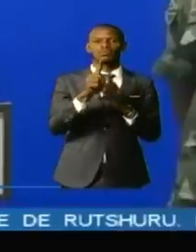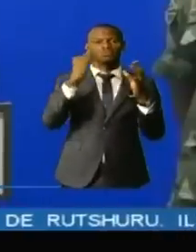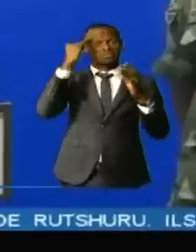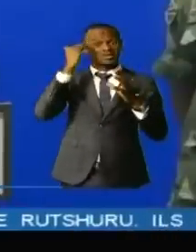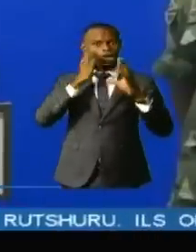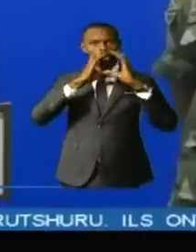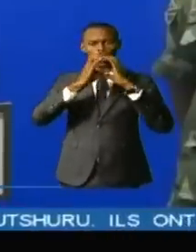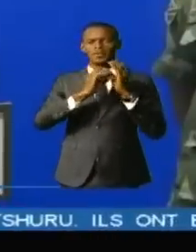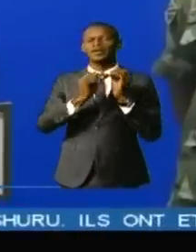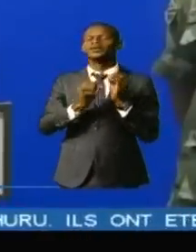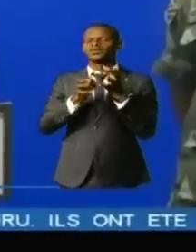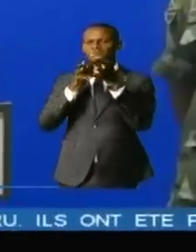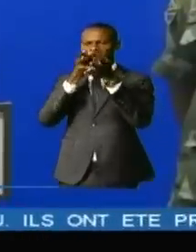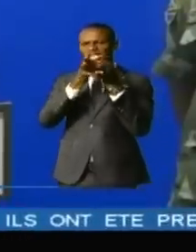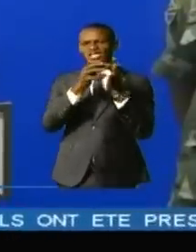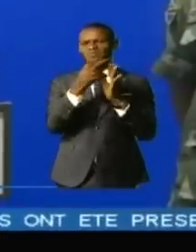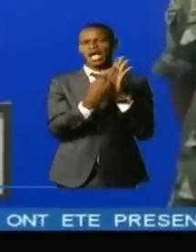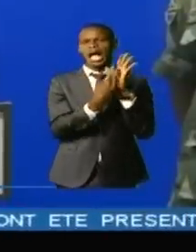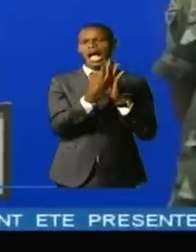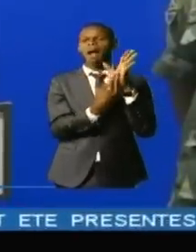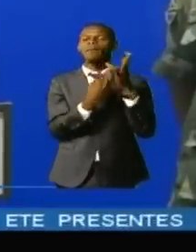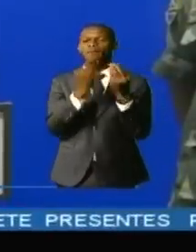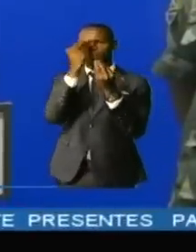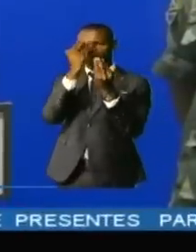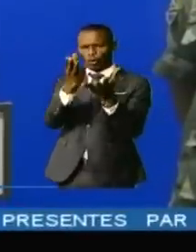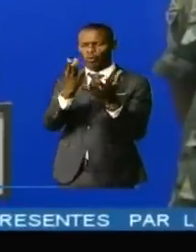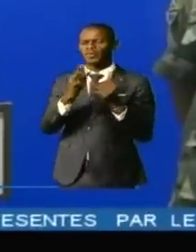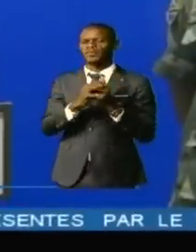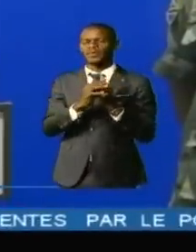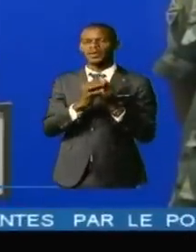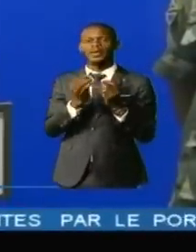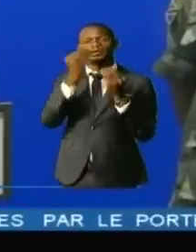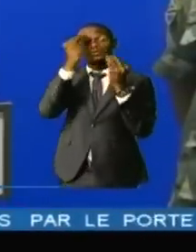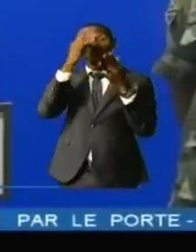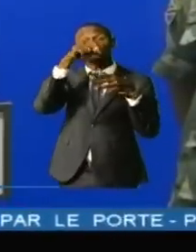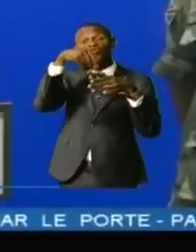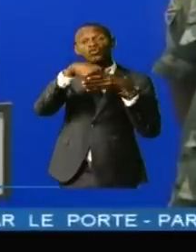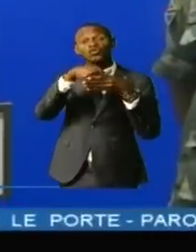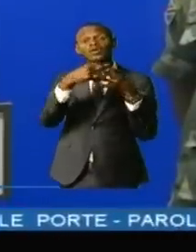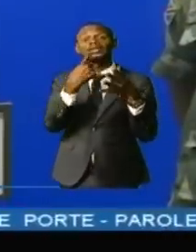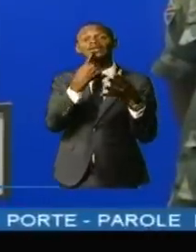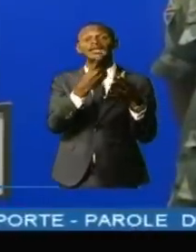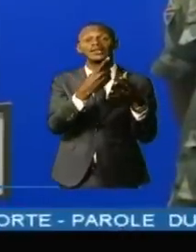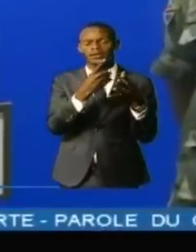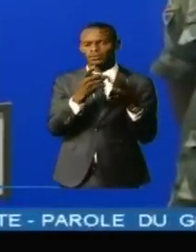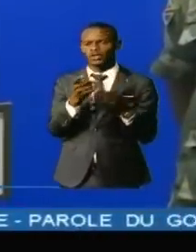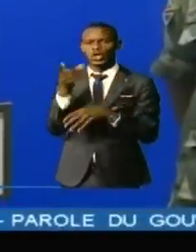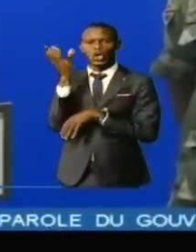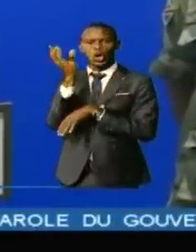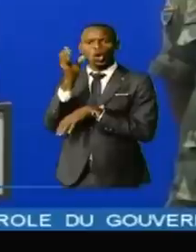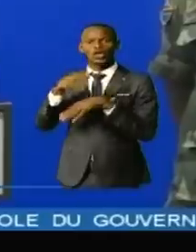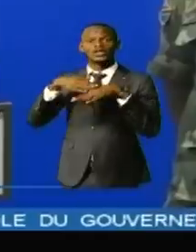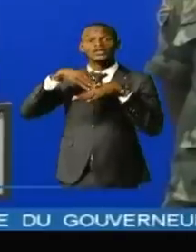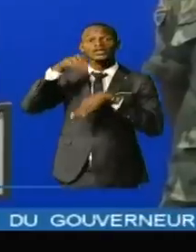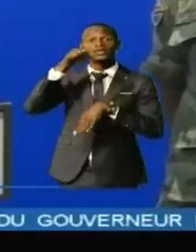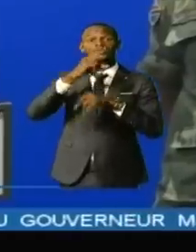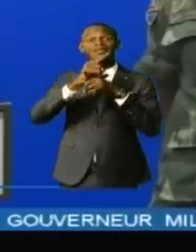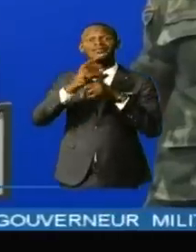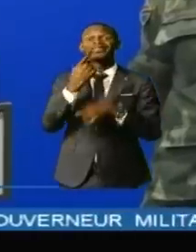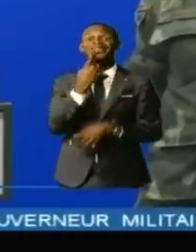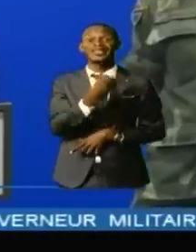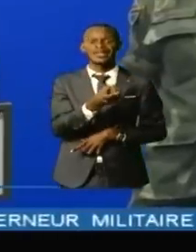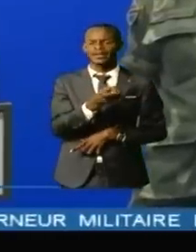Muyaya, le Conseil supérieur de la Défense a tiré les conclusions suivantes. Le M23 est considéré comme un